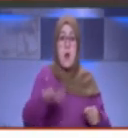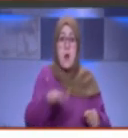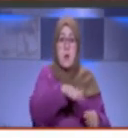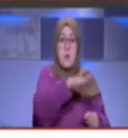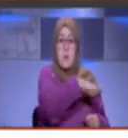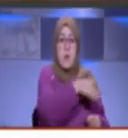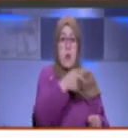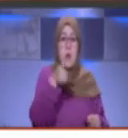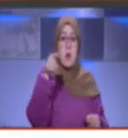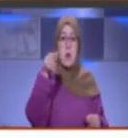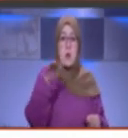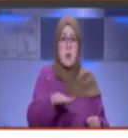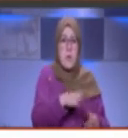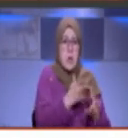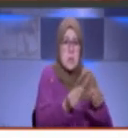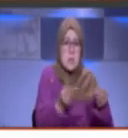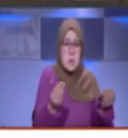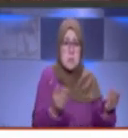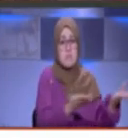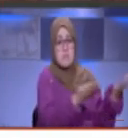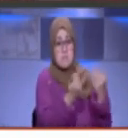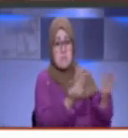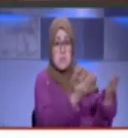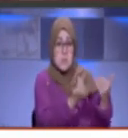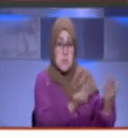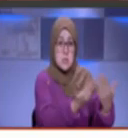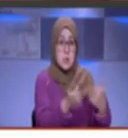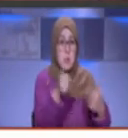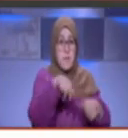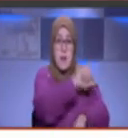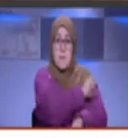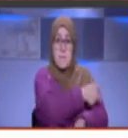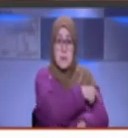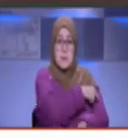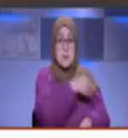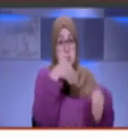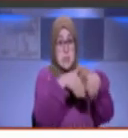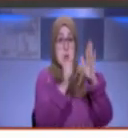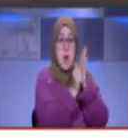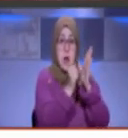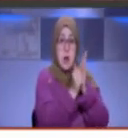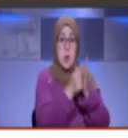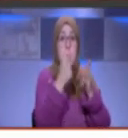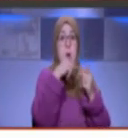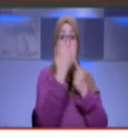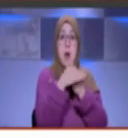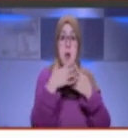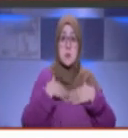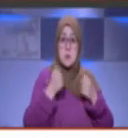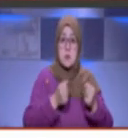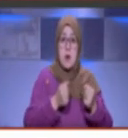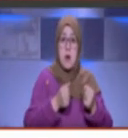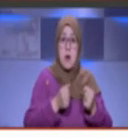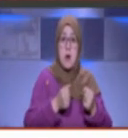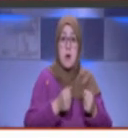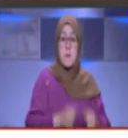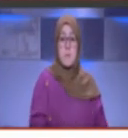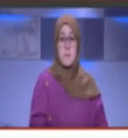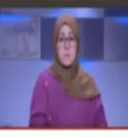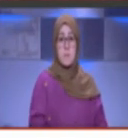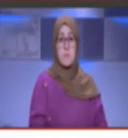تم قبولهم سيوضعون في البداية في حجر صحي لأسبوعين قبل أن يتم توزيعهم على مناطق